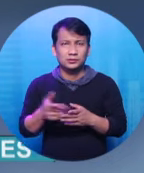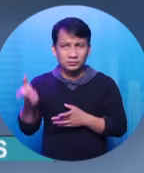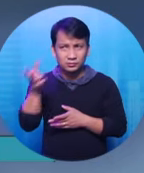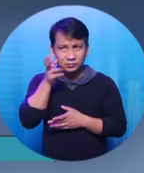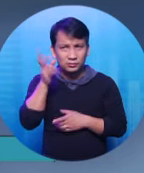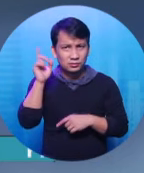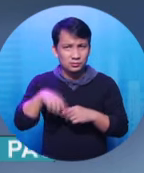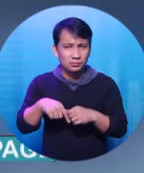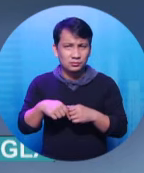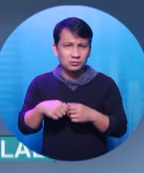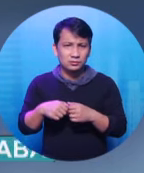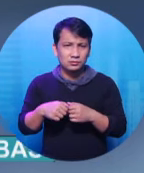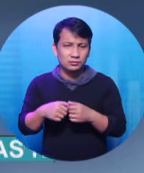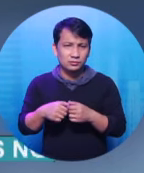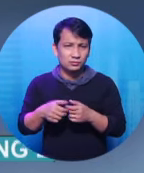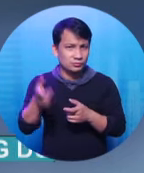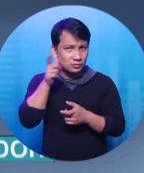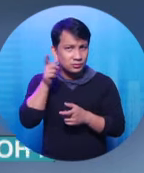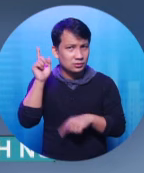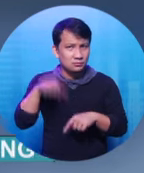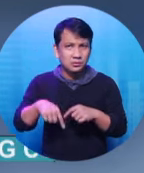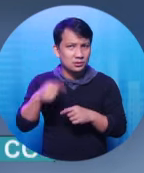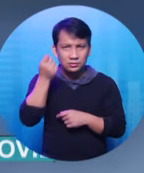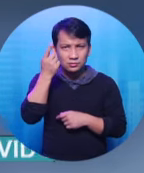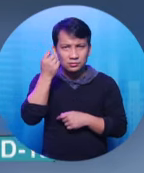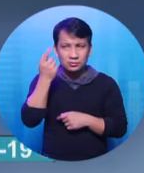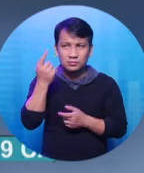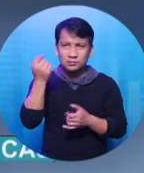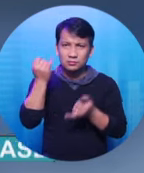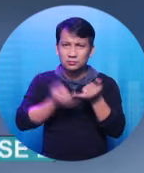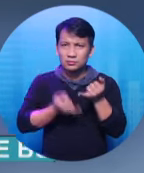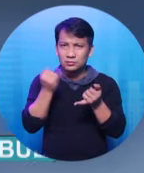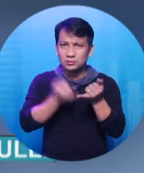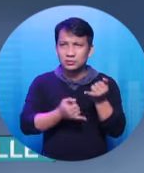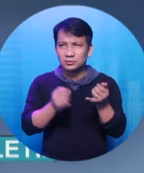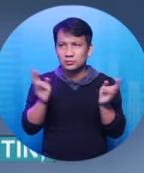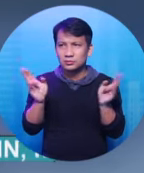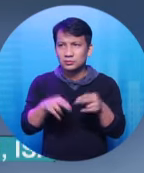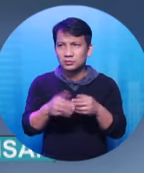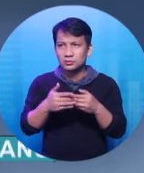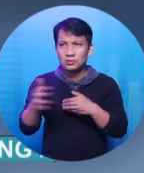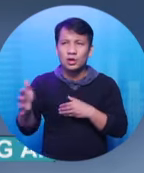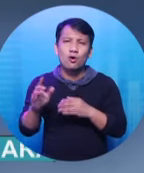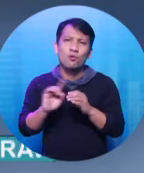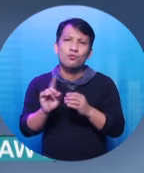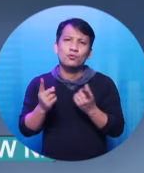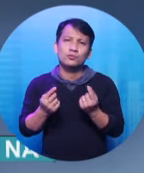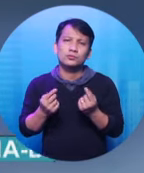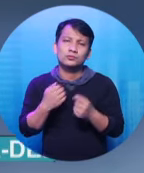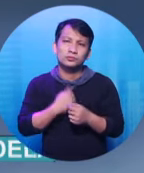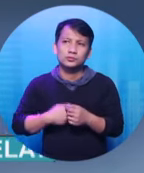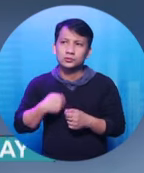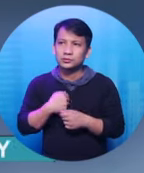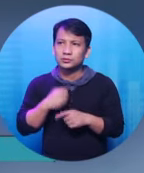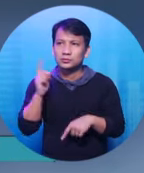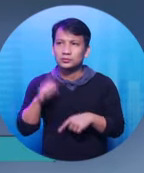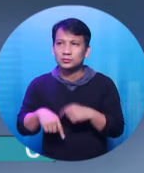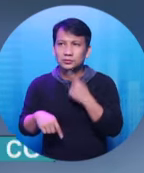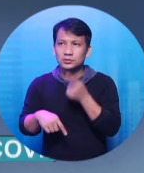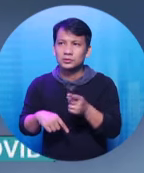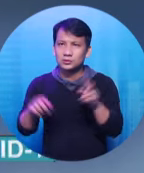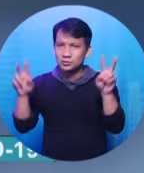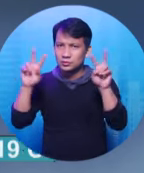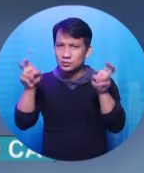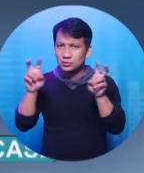but you're not trying to understand. Right. So, parang sa dulo, ang sabi ko, to make it short, sinabi ko, sorry ha, pero ang tot